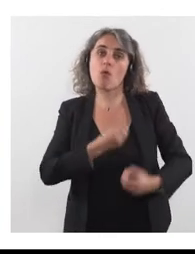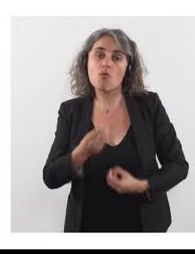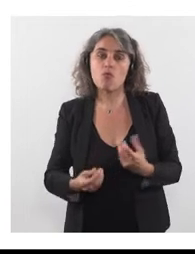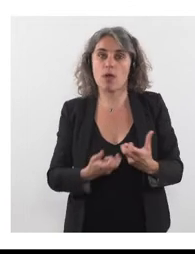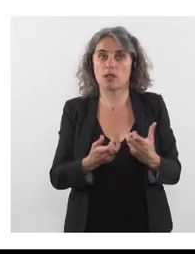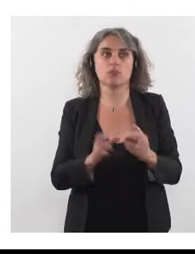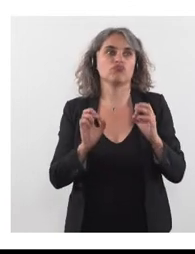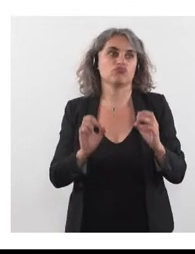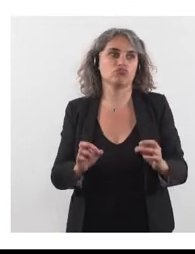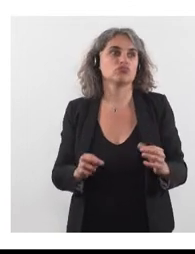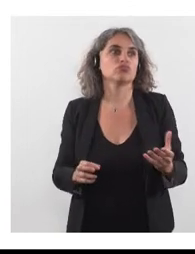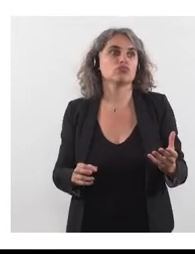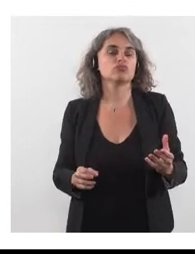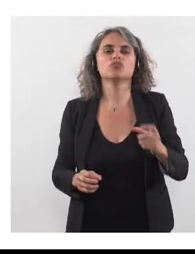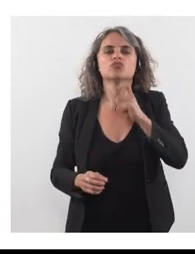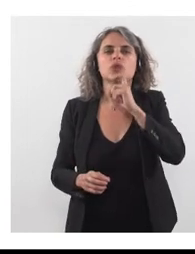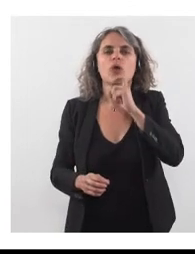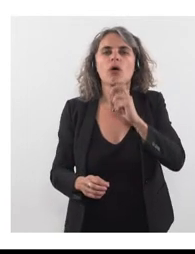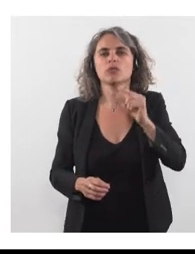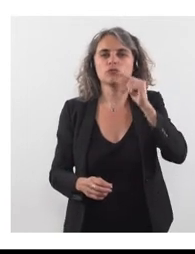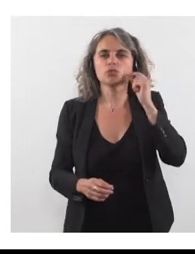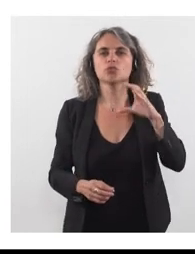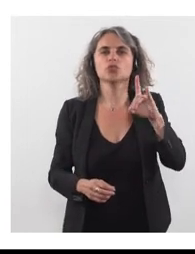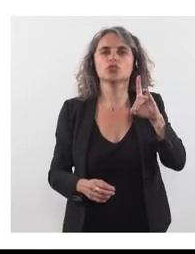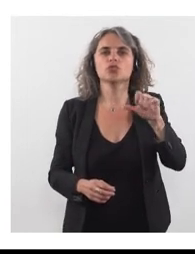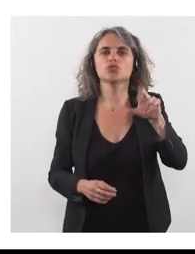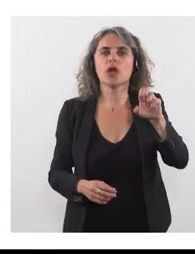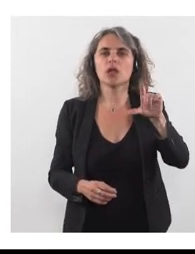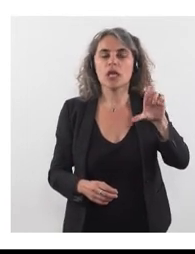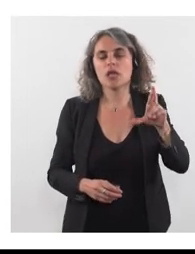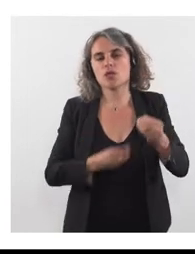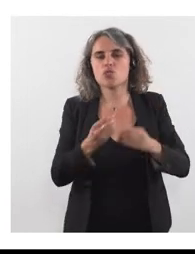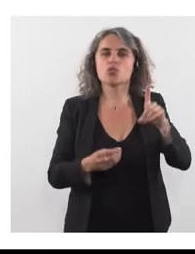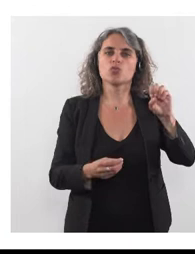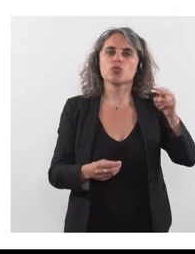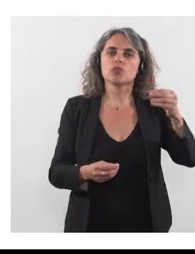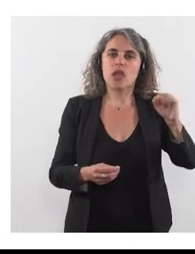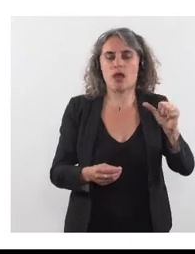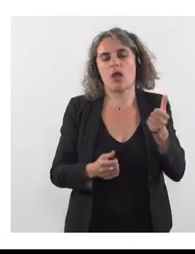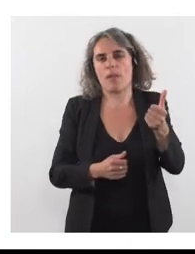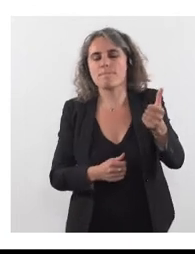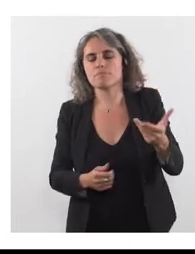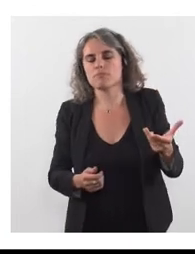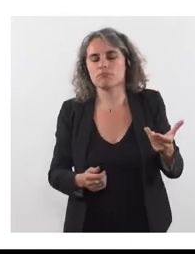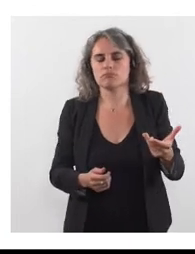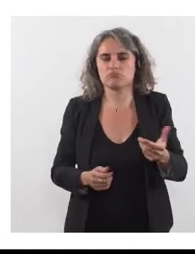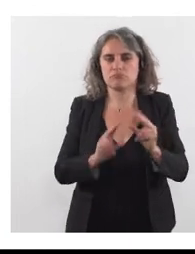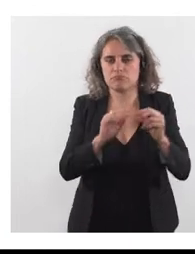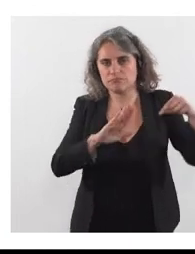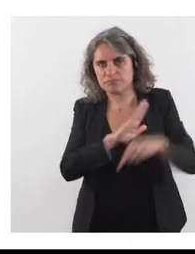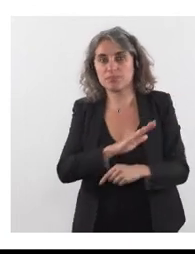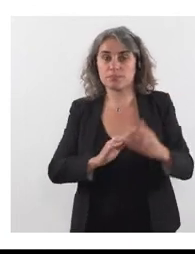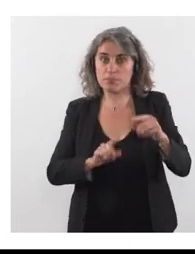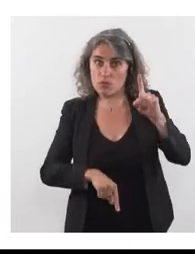et Patrick Charlier, Dounia nous en reparlera, quand une victime n'est pas identifiée, hein, et la Cour de justice de l'Union européenne